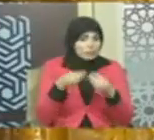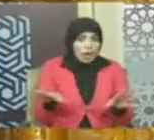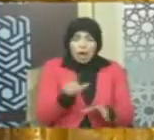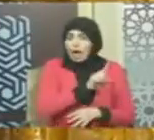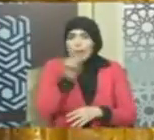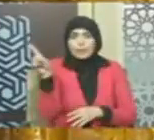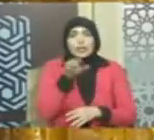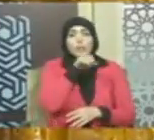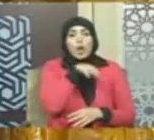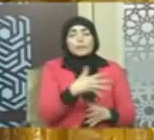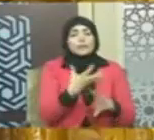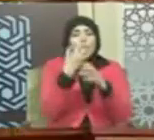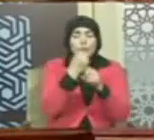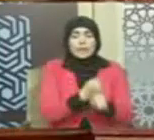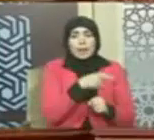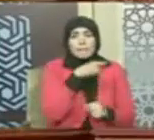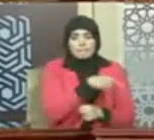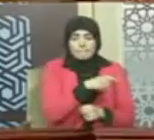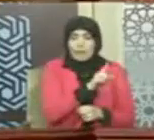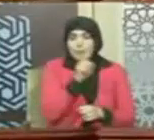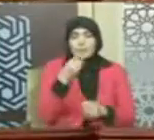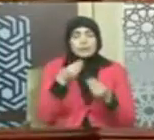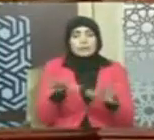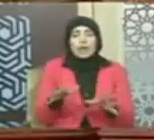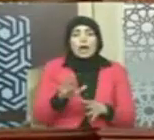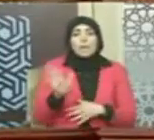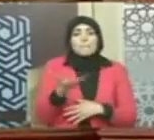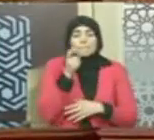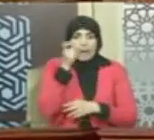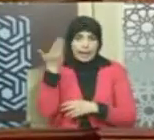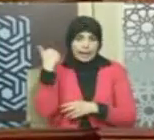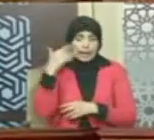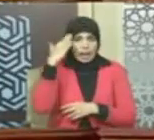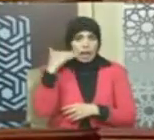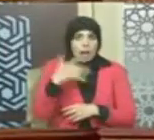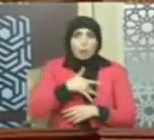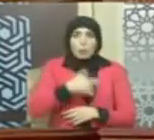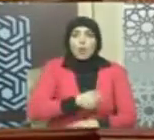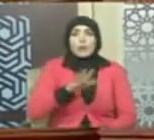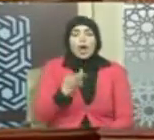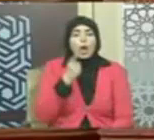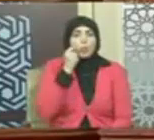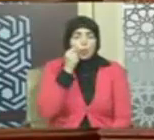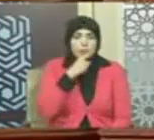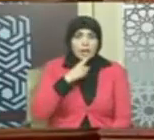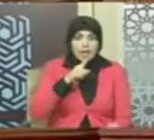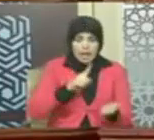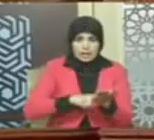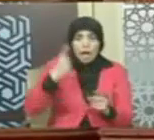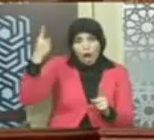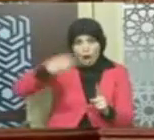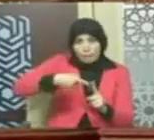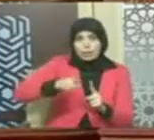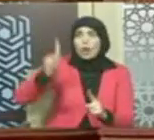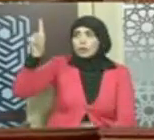فإنه لن يضيعني. ما كان لمؤمن ولا مؤمنة إذا قضى الله ورسوله أمرا